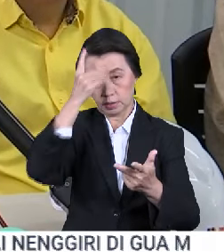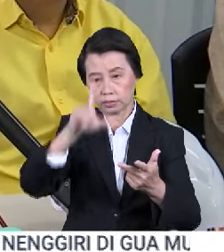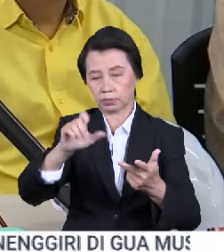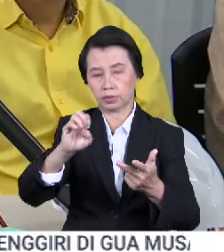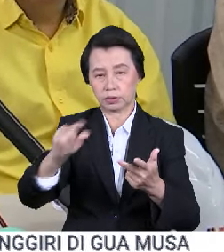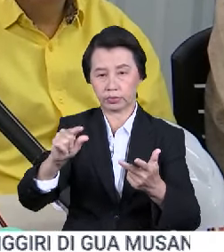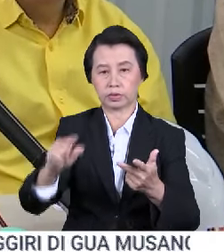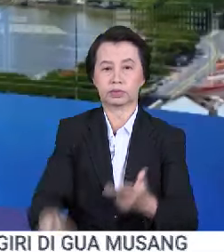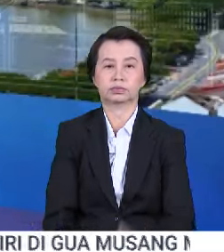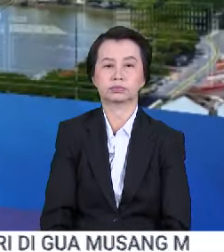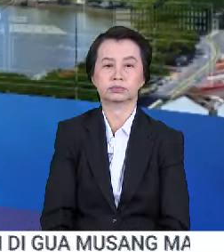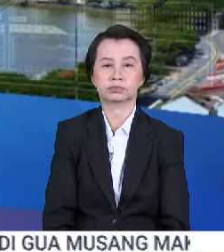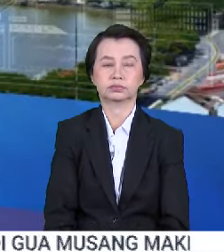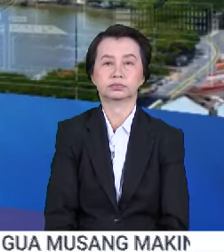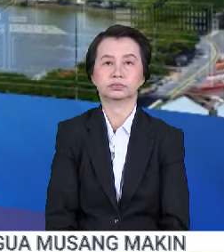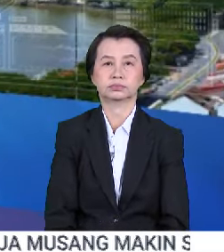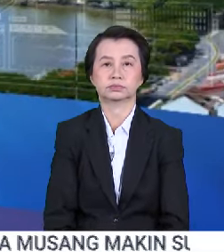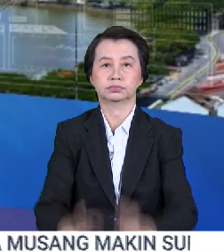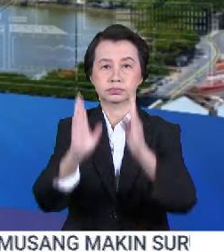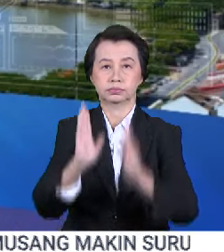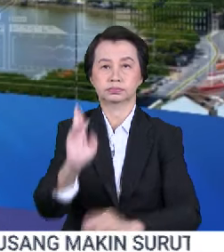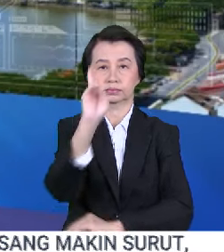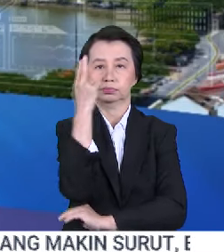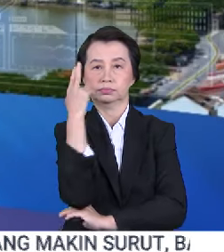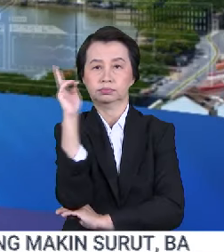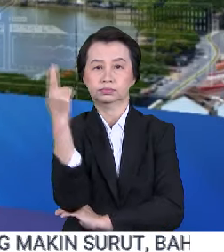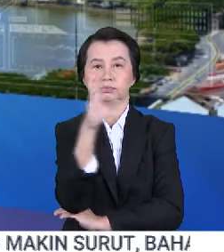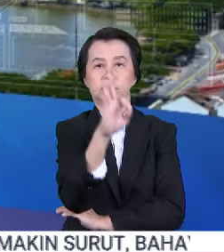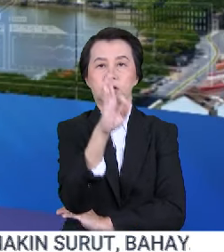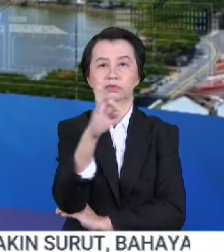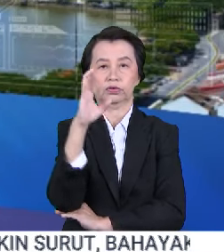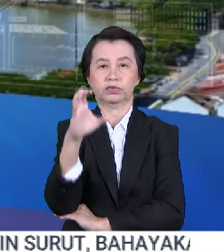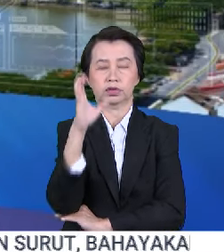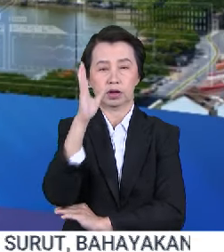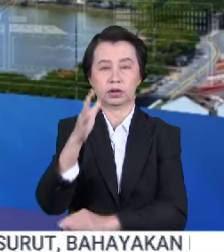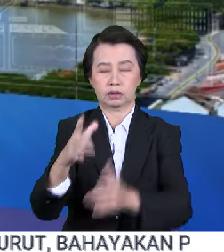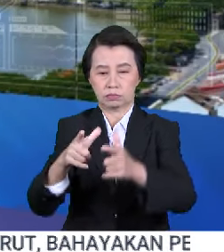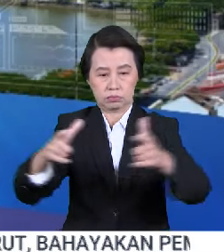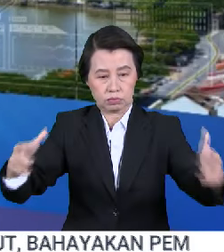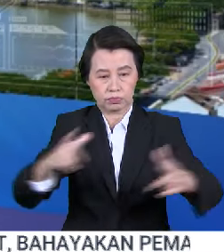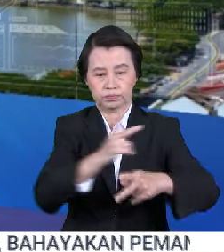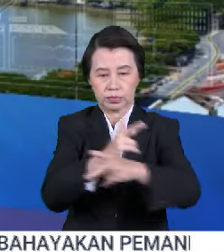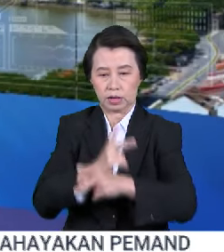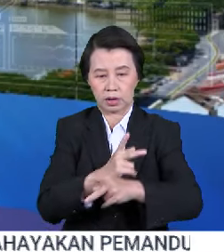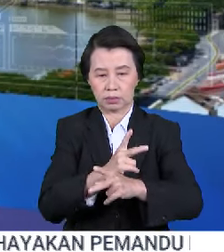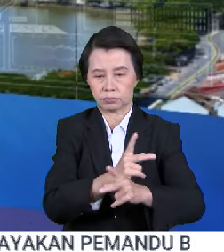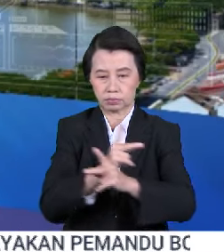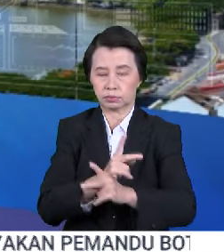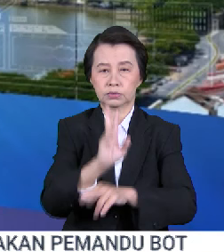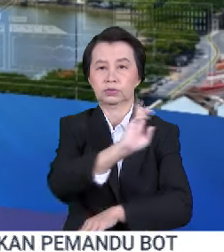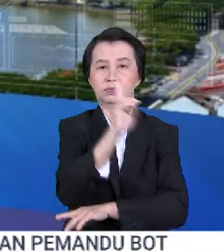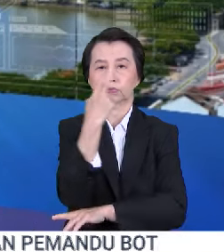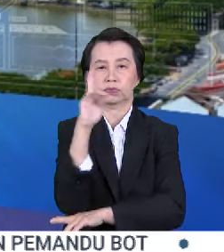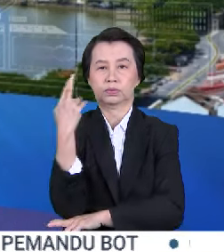lagang perhutanan srawa SFC akan memperluaskan sektor kawalan dan pemeliharaan hutan